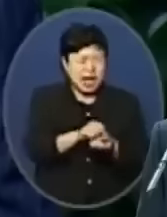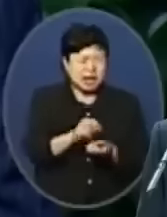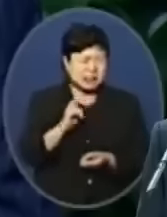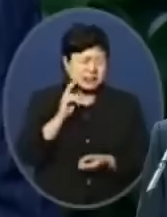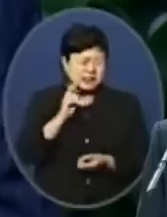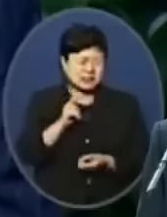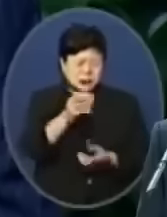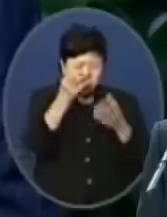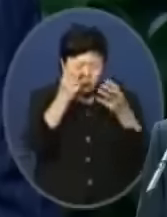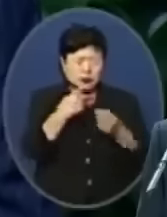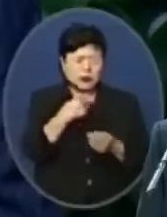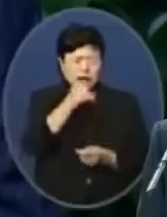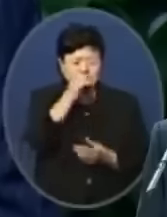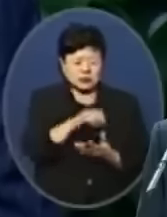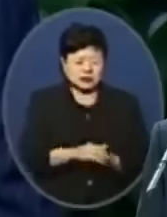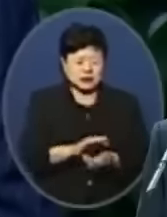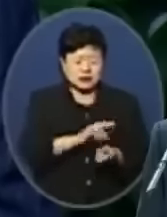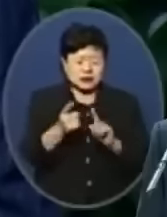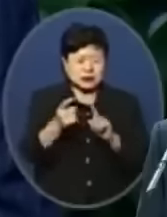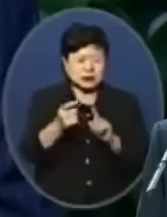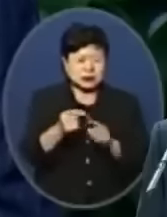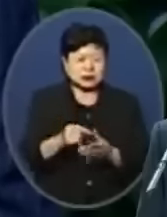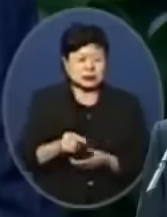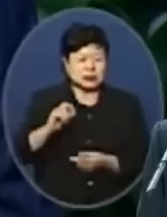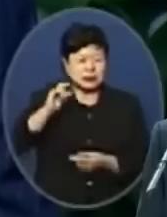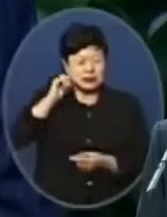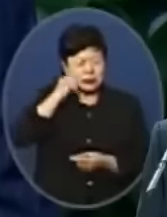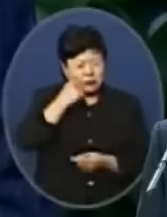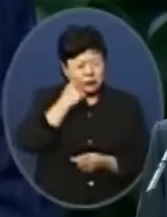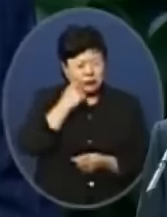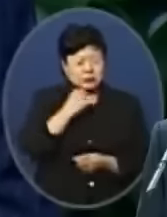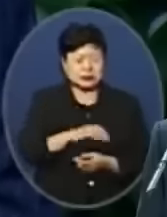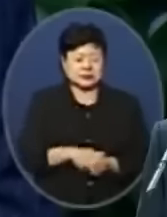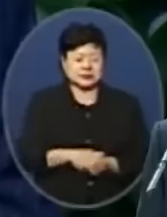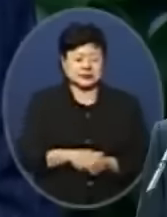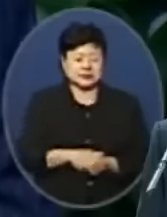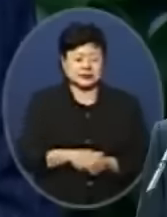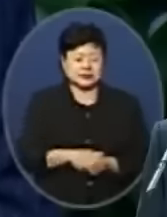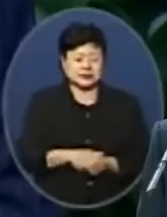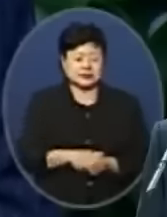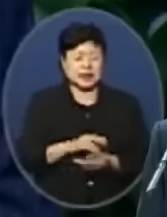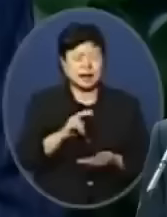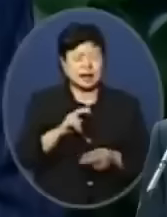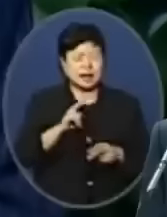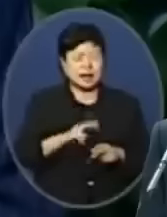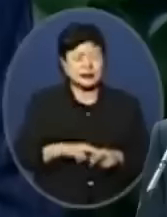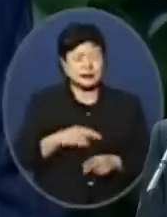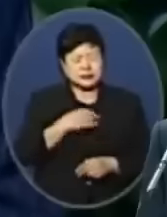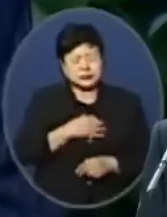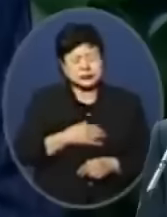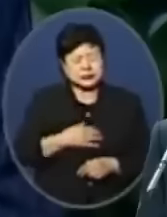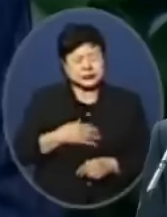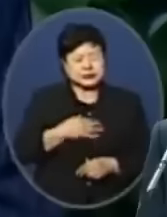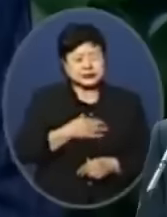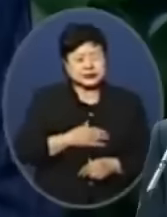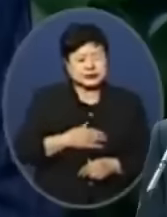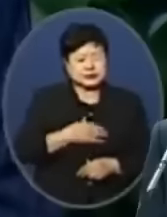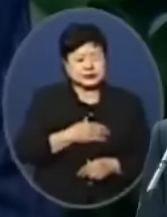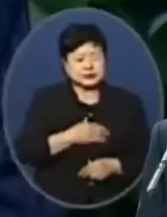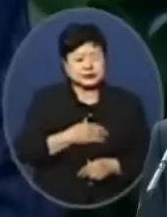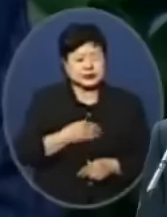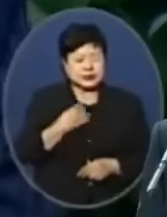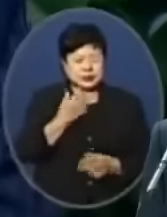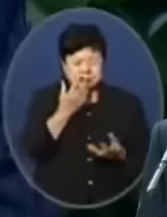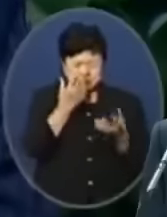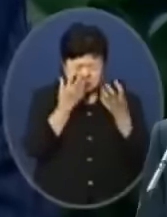당해요. 치료를 받아도 낫질 않고 앉아있어도 늘 괴로워서